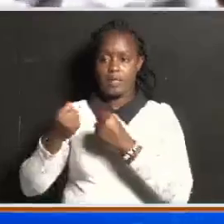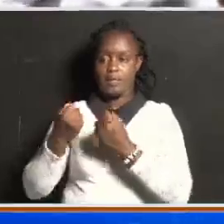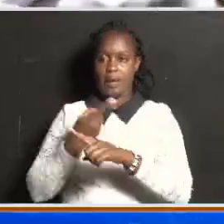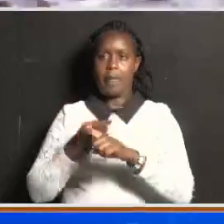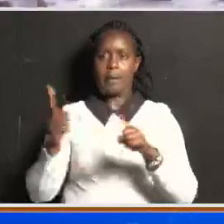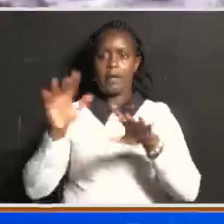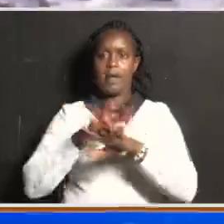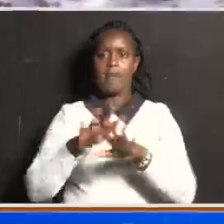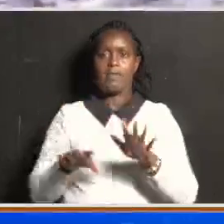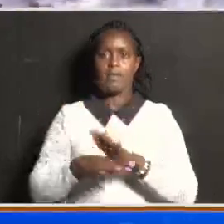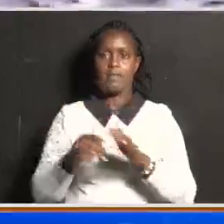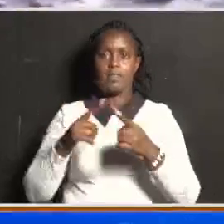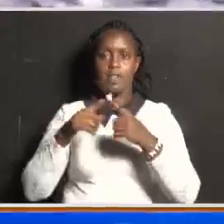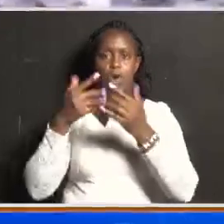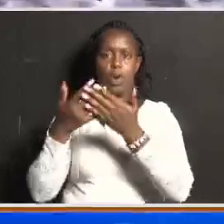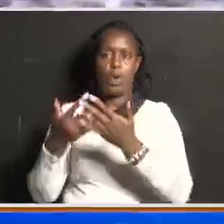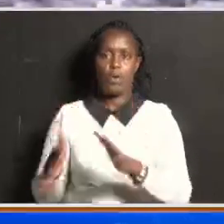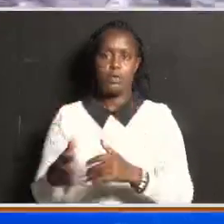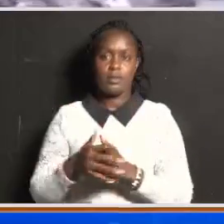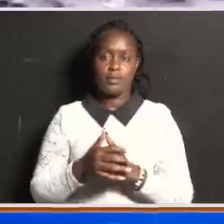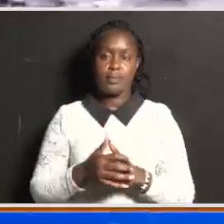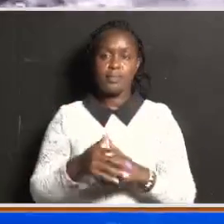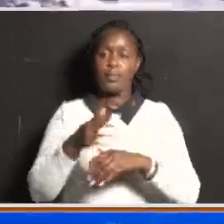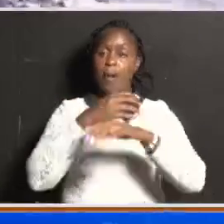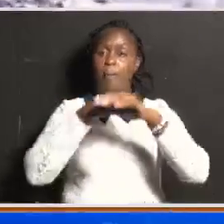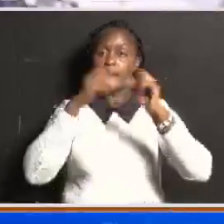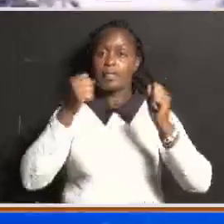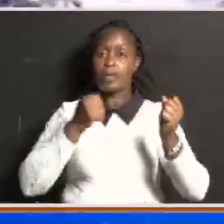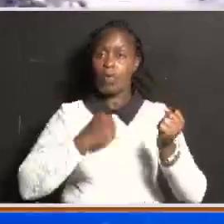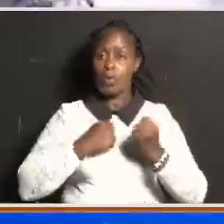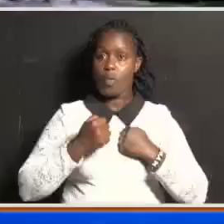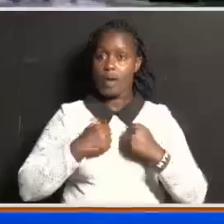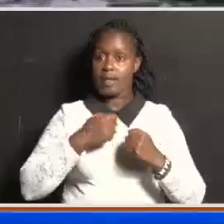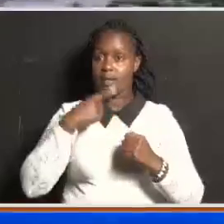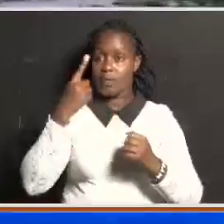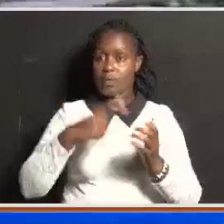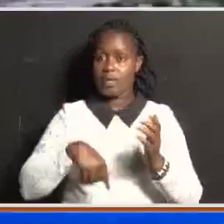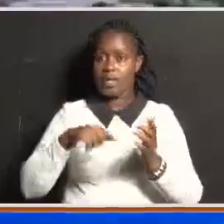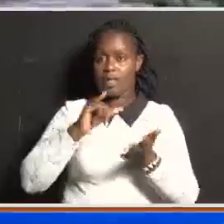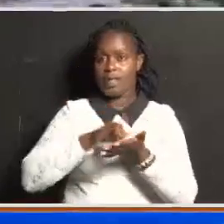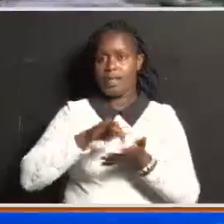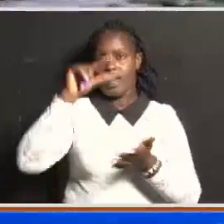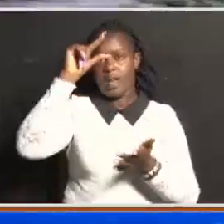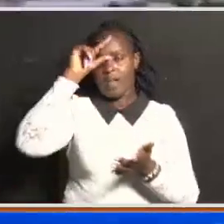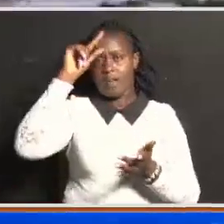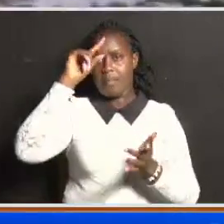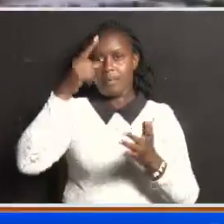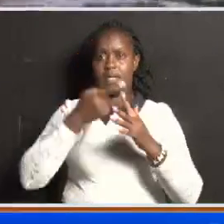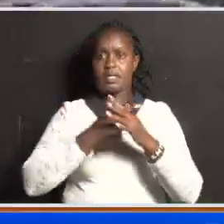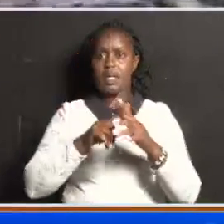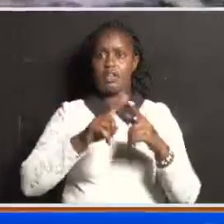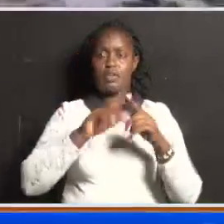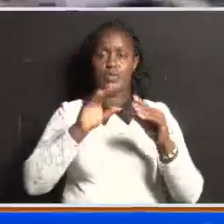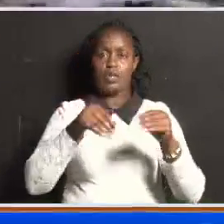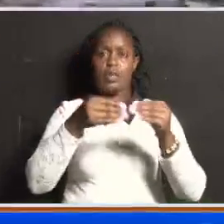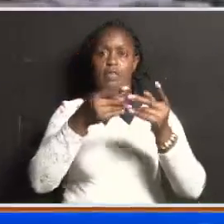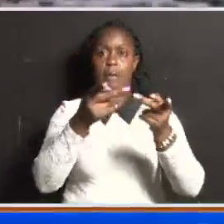are gone. Kulingana na Rais wa Rwanda Paul Kagame, serikali ya Rwanda imeanza shughuli ya kutoa makao kwa